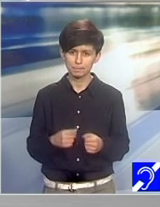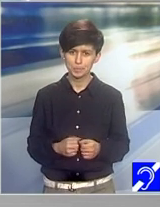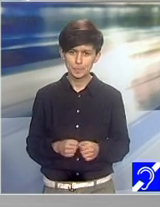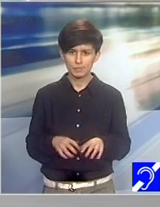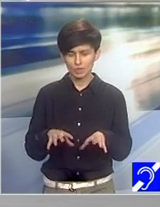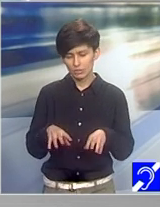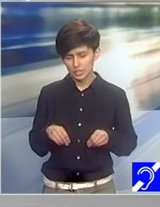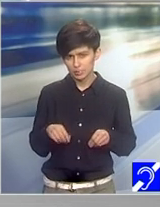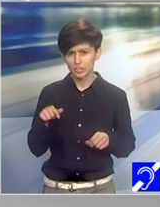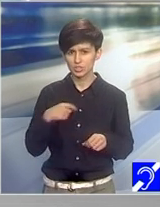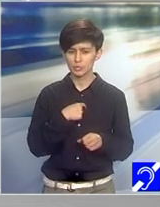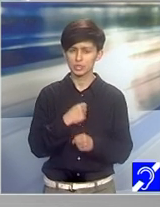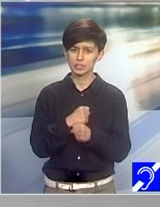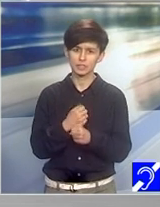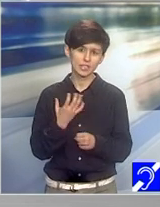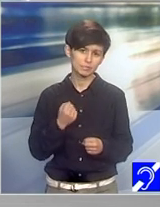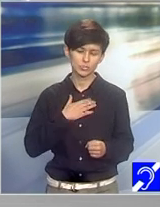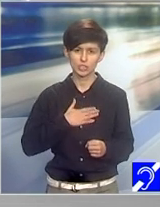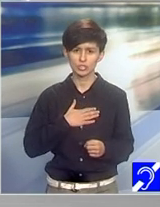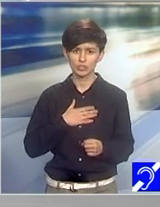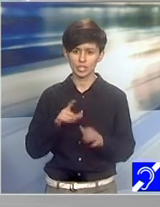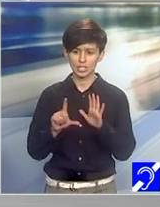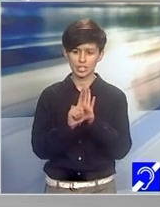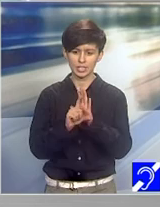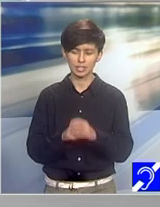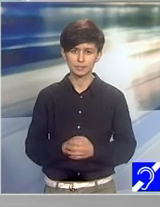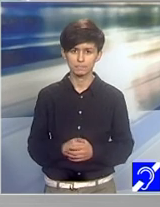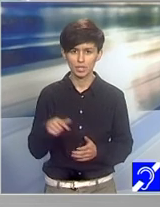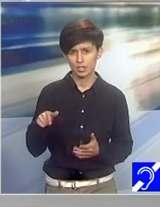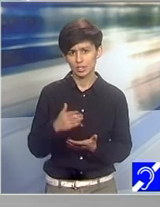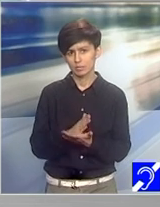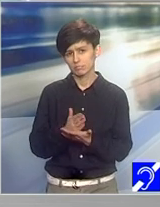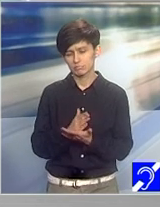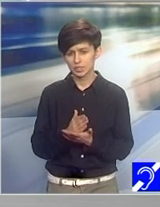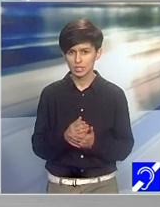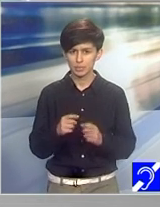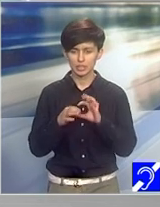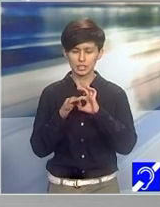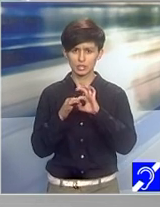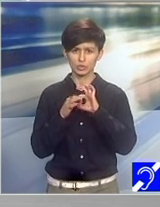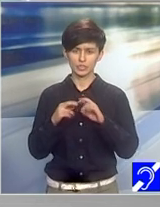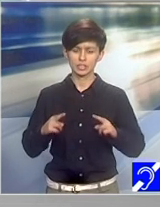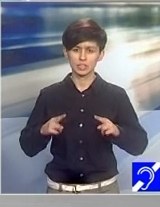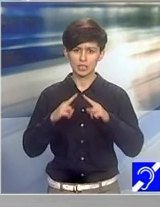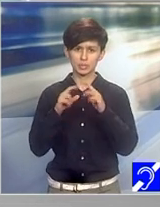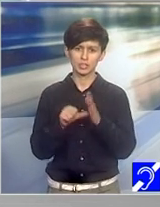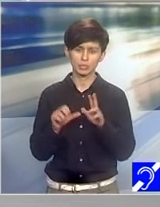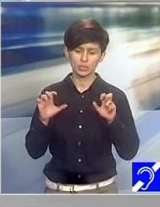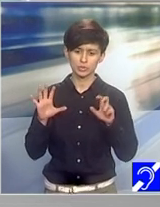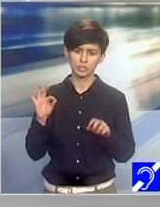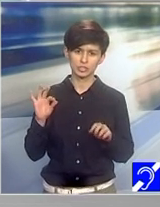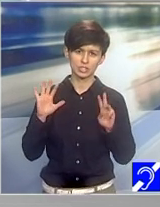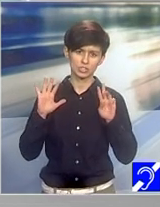pot să facă ceea ce vor în cadrul legii. Firește, au interpretat convenția de la Paris din 1958 în acest sens că nu